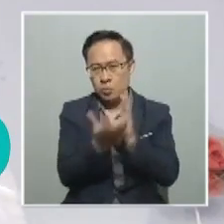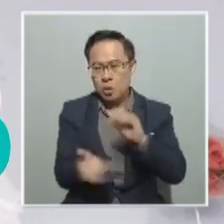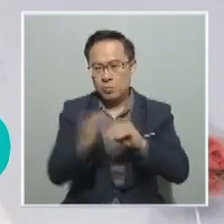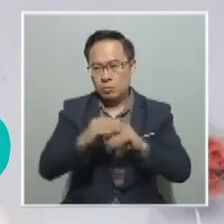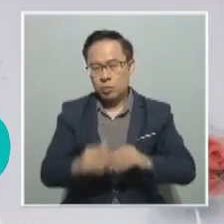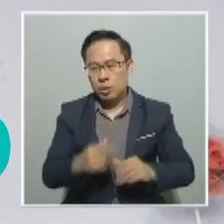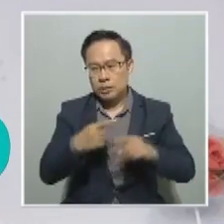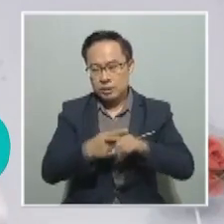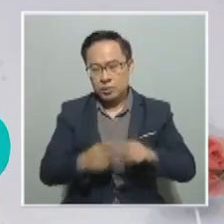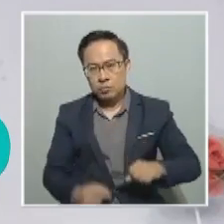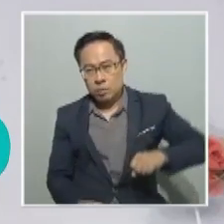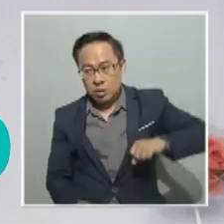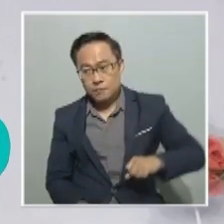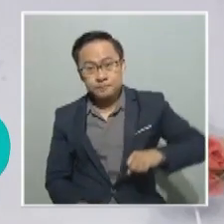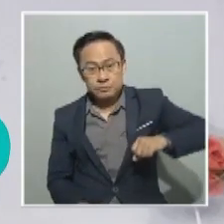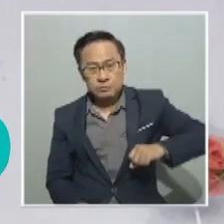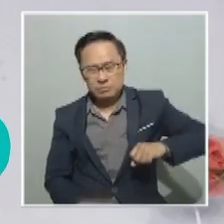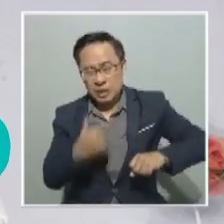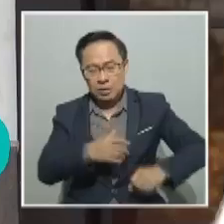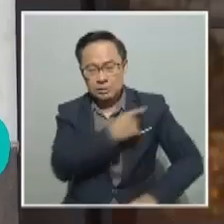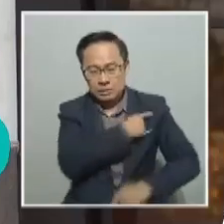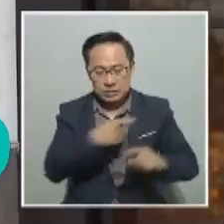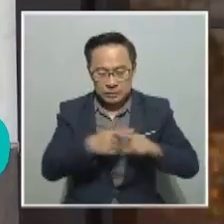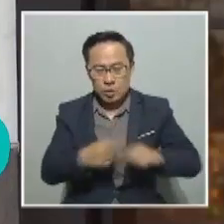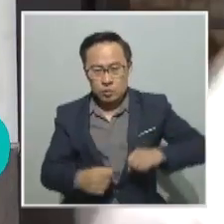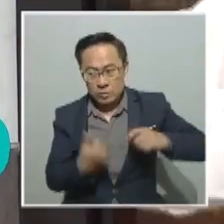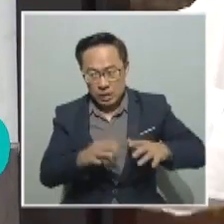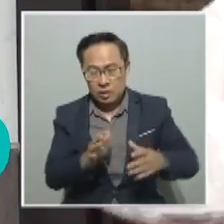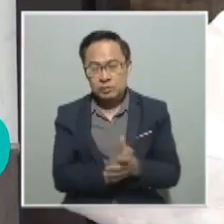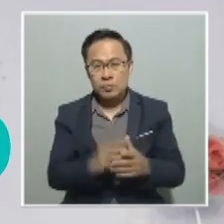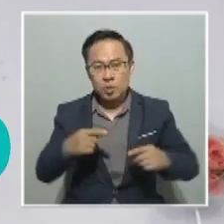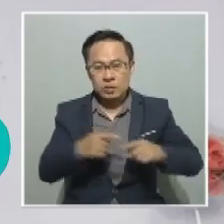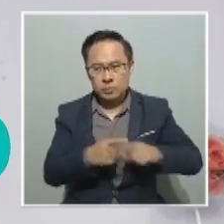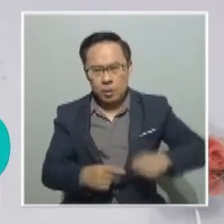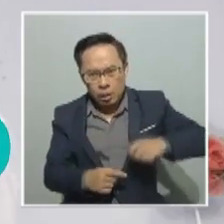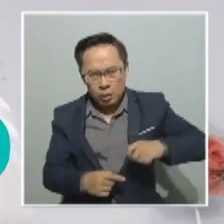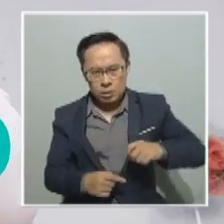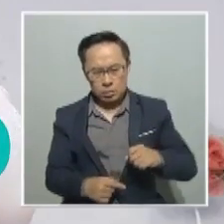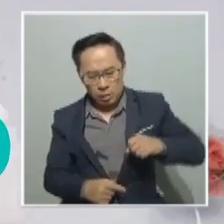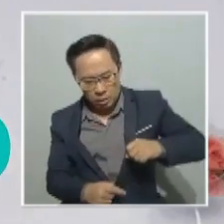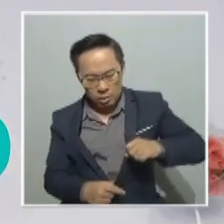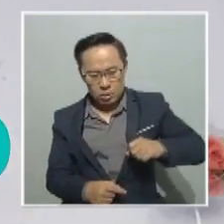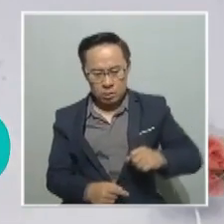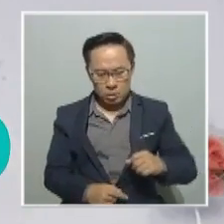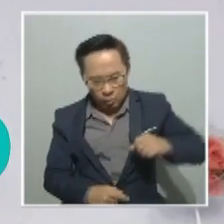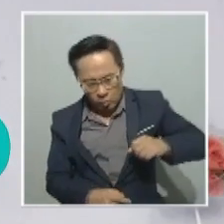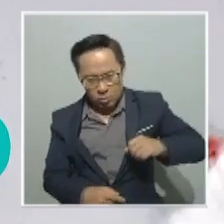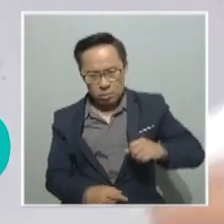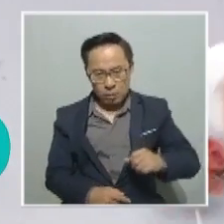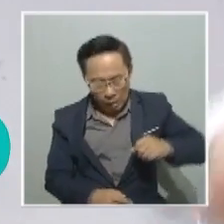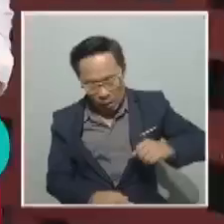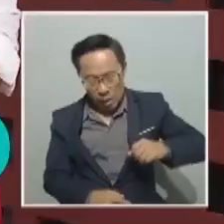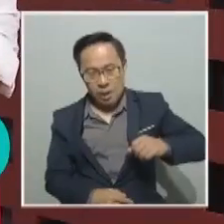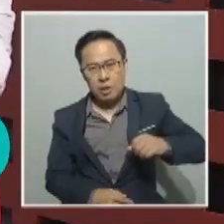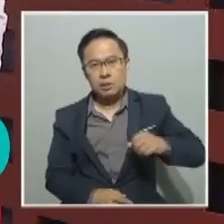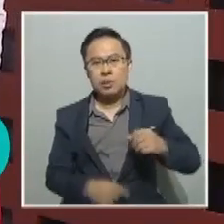บแล้วยกไม่ได้เนี่ยนะไม่แปลกถูกมั้ยเพราะมันอาจจะปวดกล้ามเนื้อธรรมดาแต่ถ้าเกิดว่าเจ็บปุ๊บแล้วมันเอ๊ะยกแล้วติดรับไปทุกท่าเนี่ยเจ็บหมด